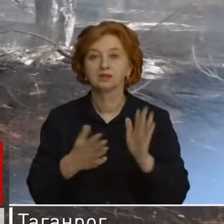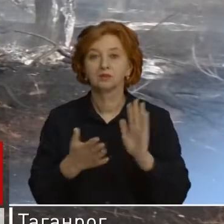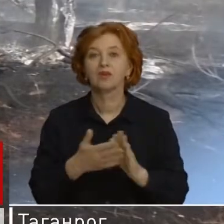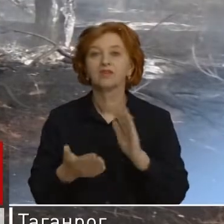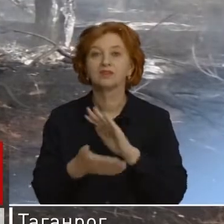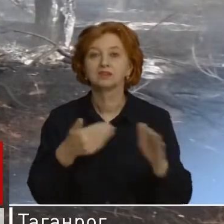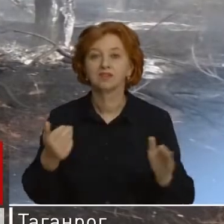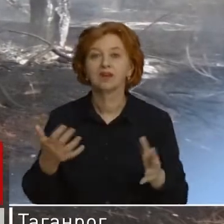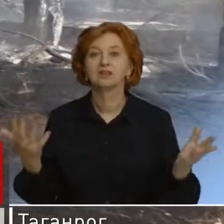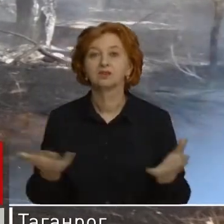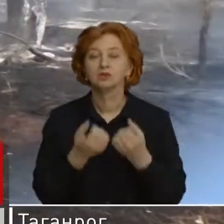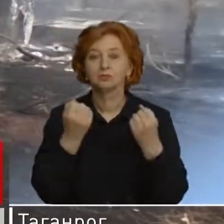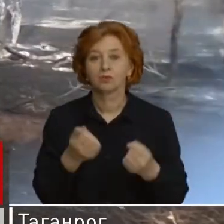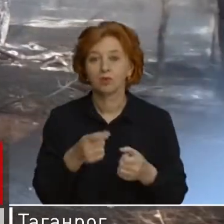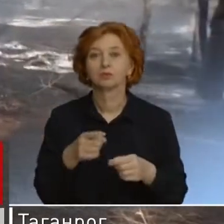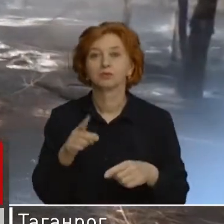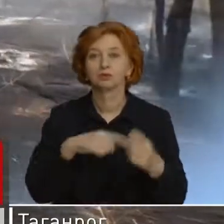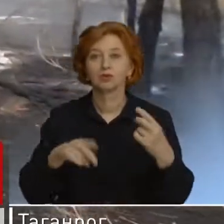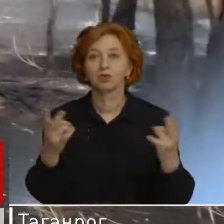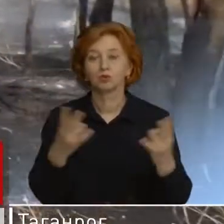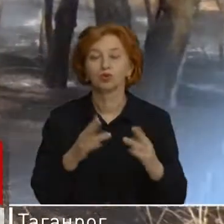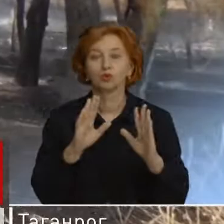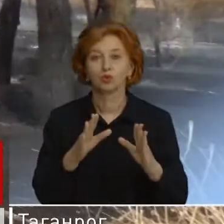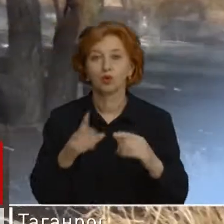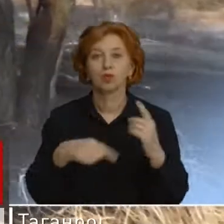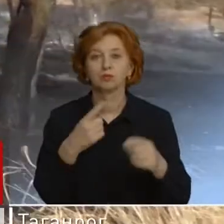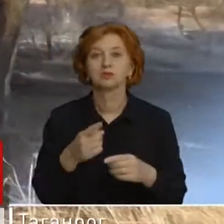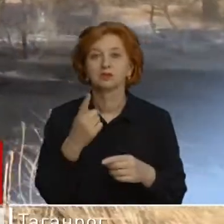спасателей, скорую помощь и другие экстренные службы можно по единому телефону 112.